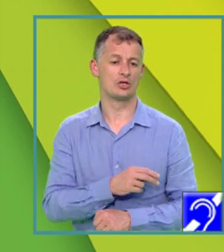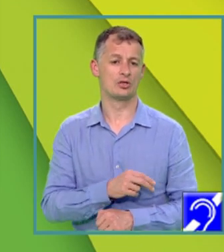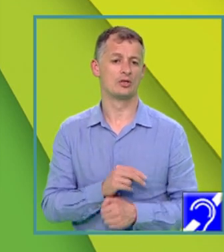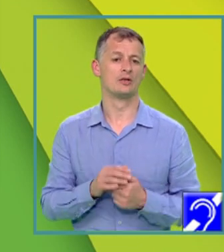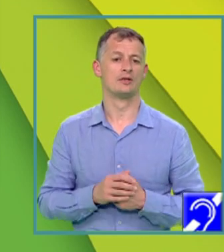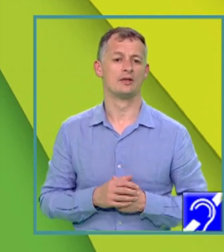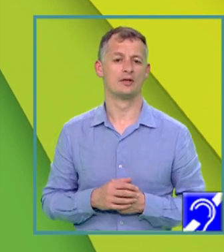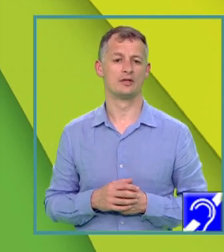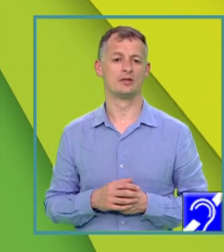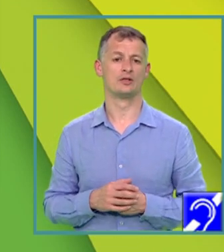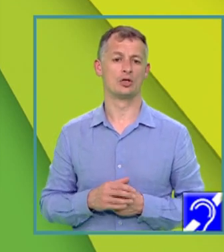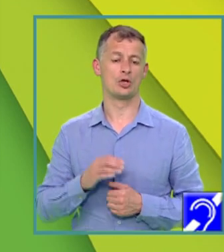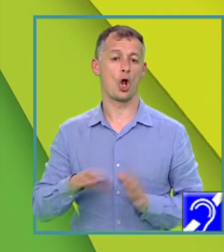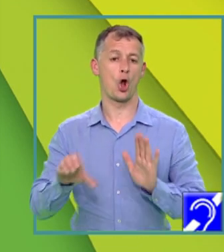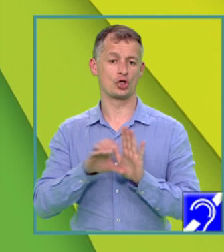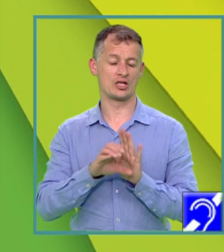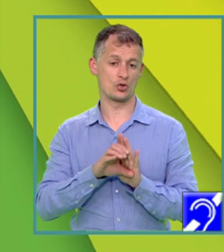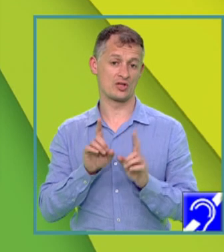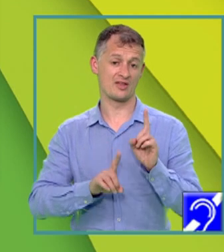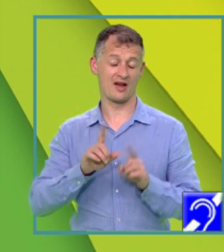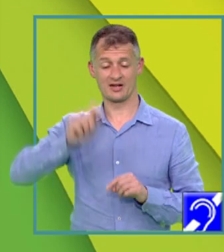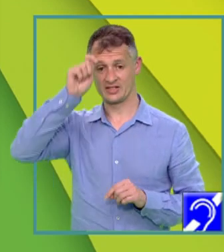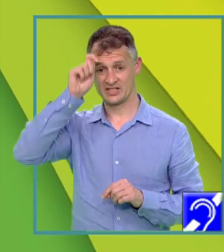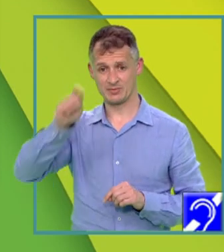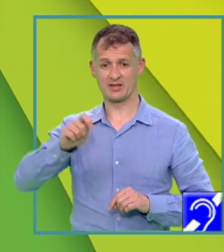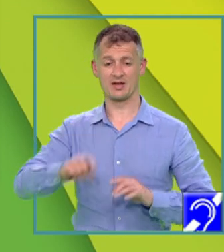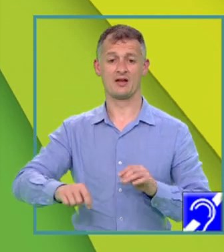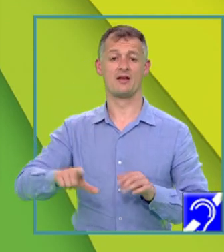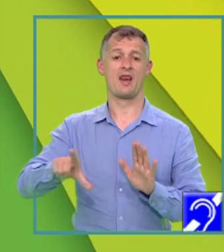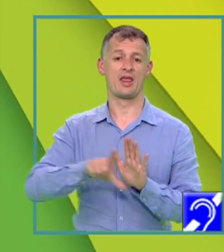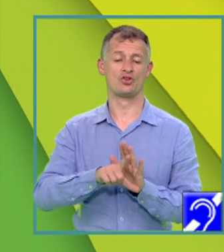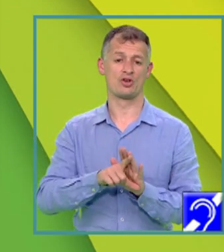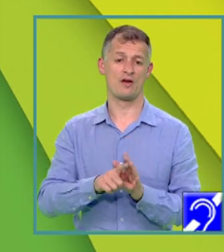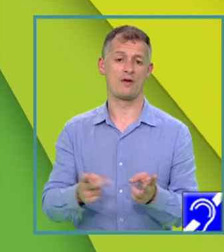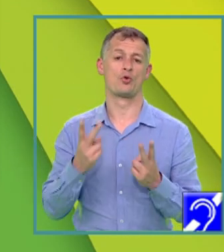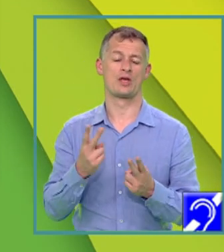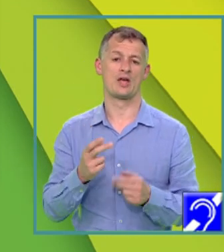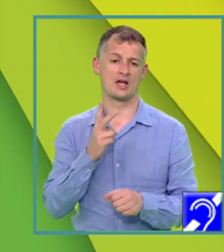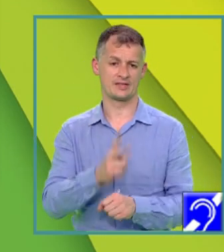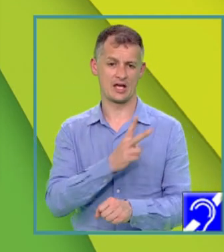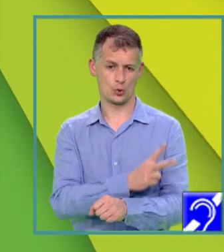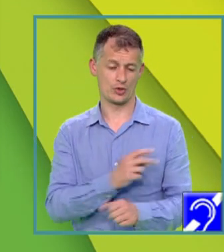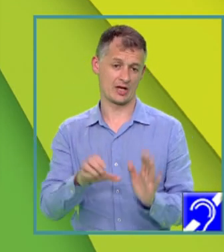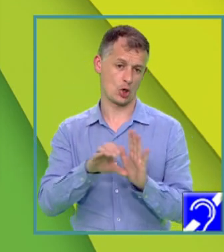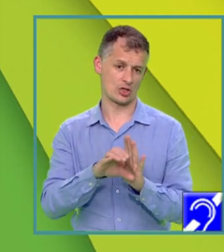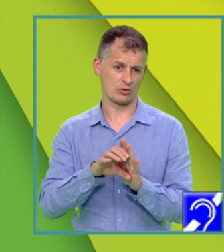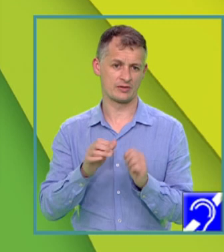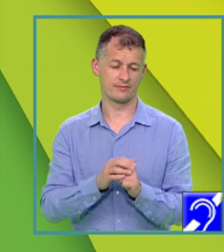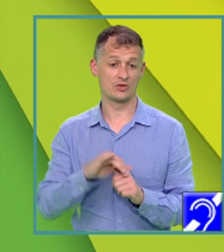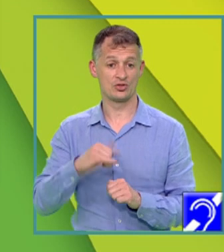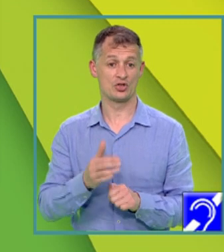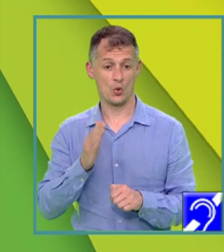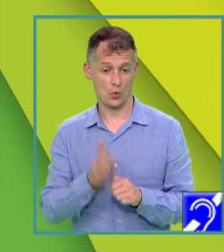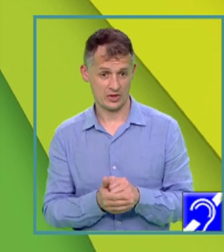decizii decât dacă respectă legea fundamentală a statului. Și nu în ultimul rând, trebuie să ne